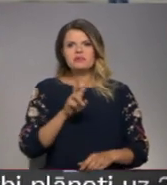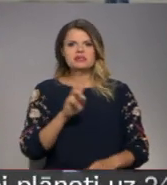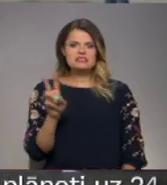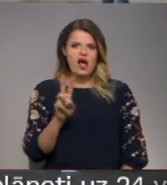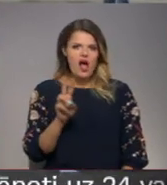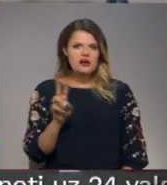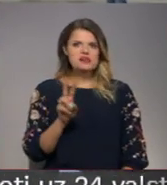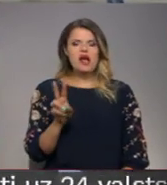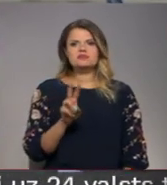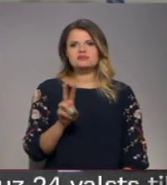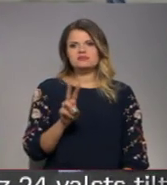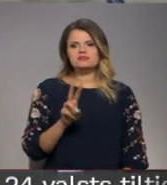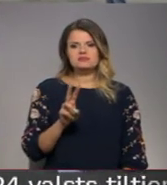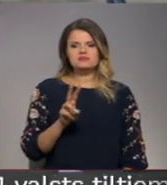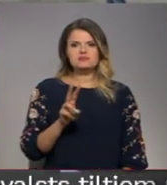arī